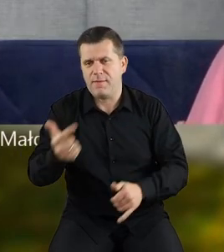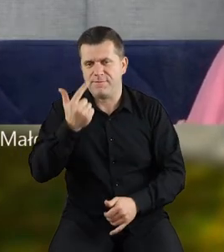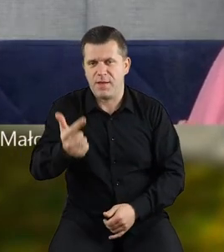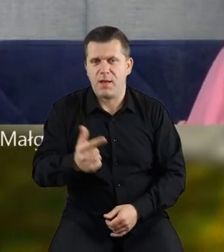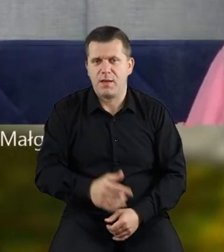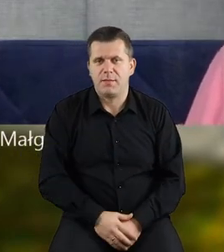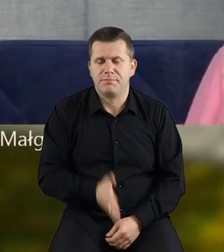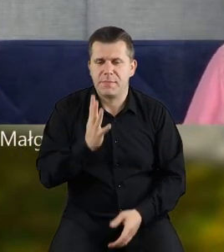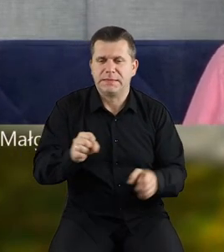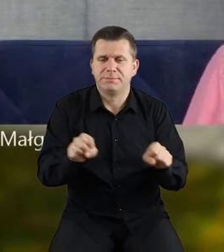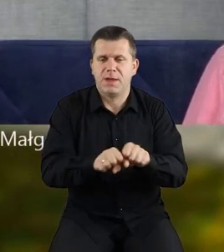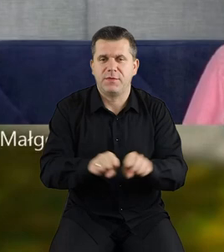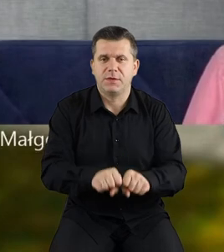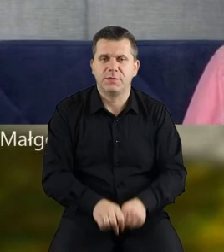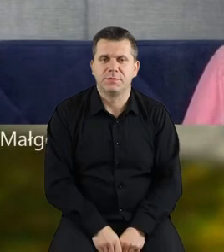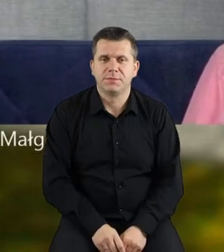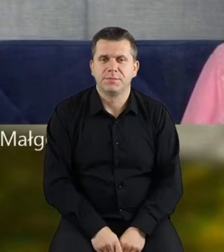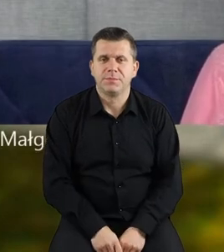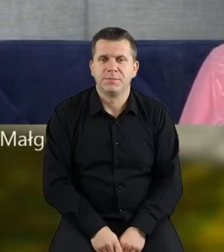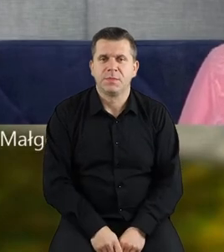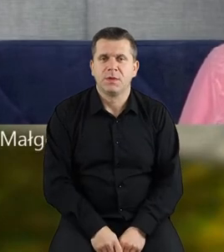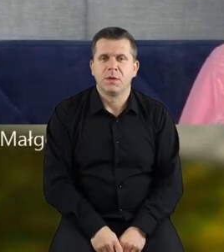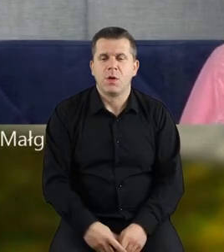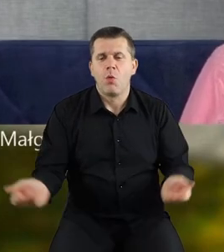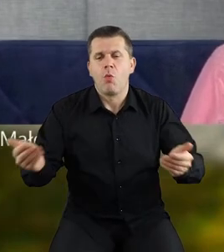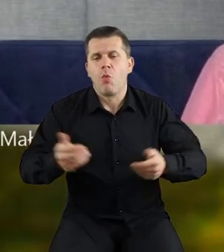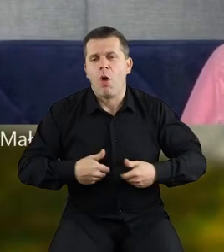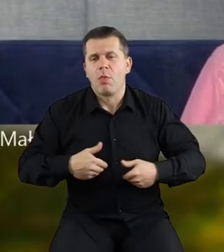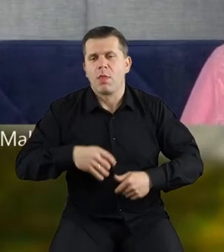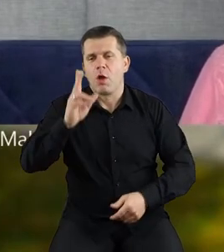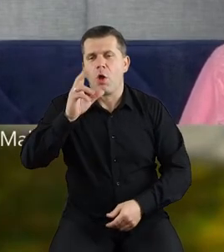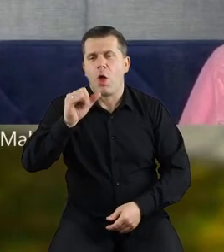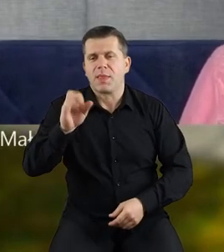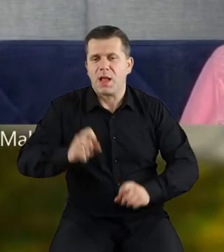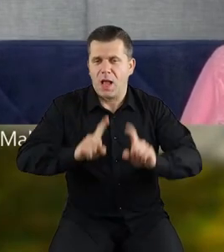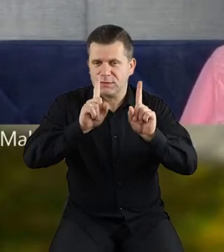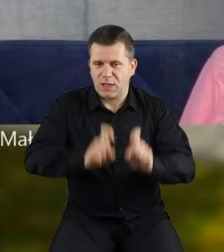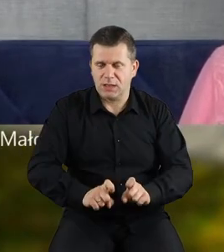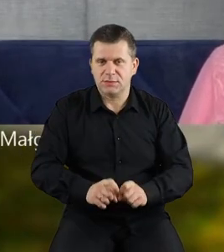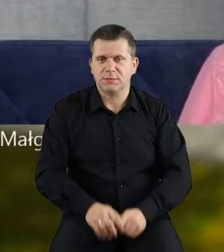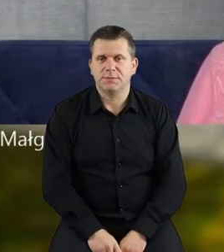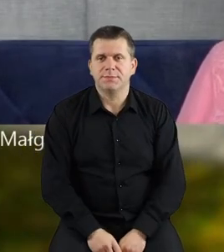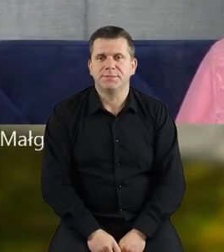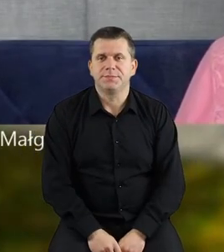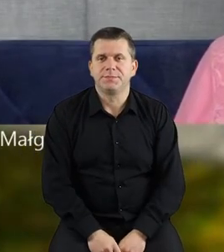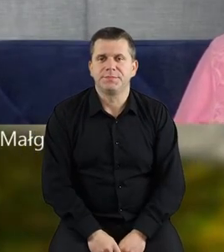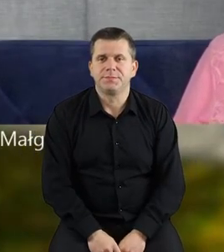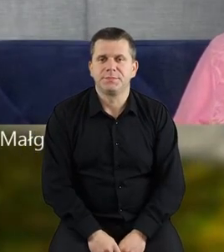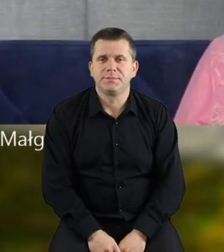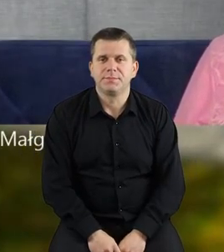tak żeby było sprawiedliwie. Więc od Głodnej kotki zacznijmy.